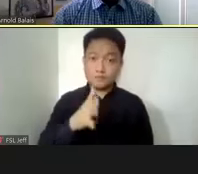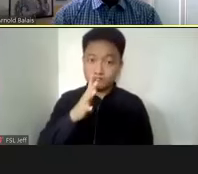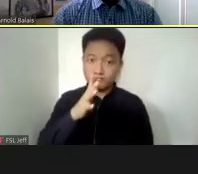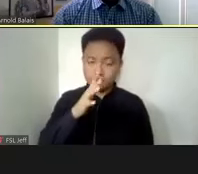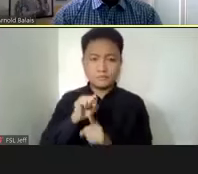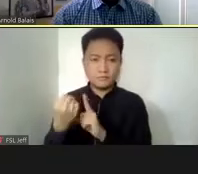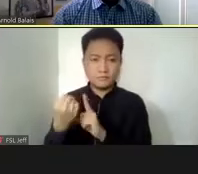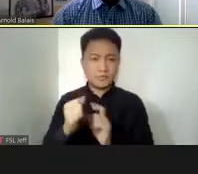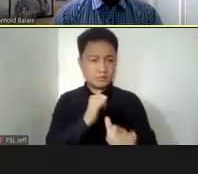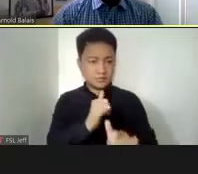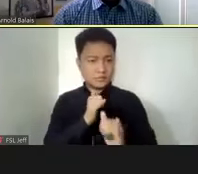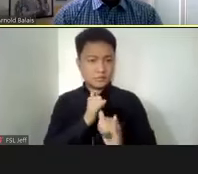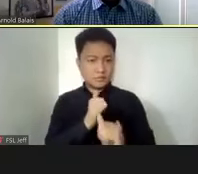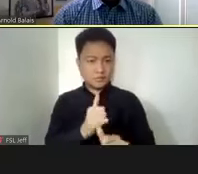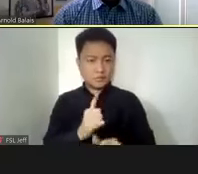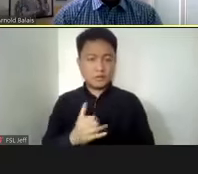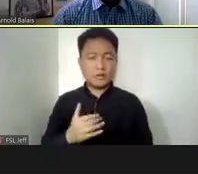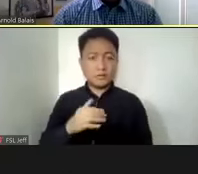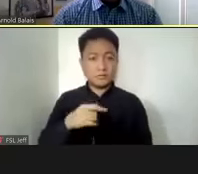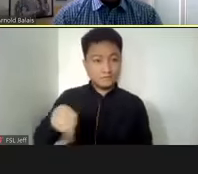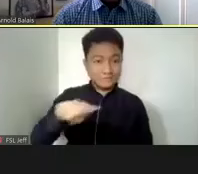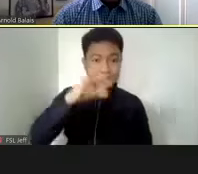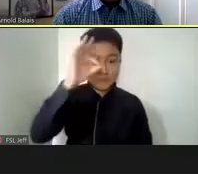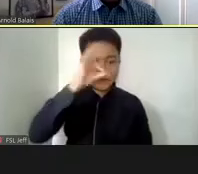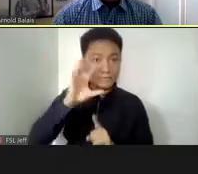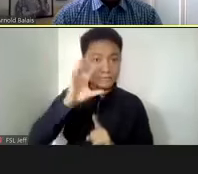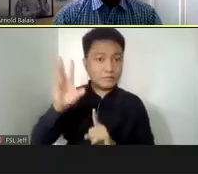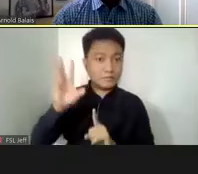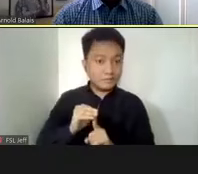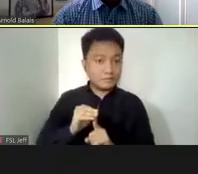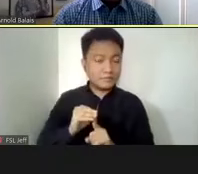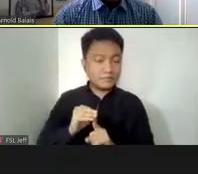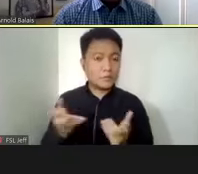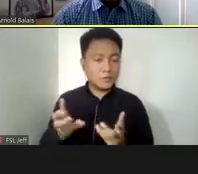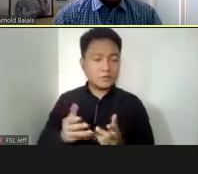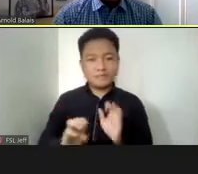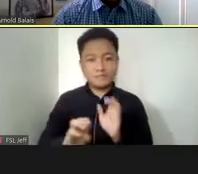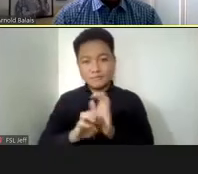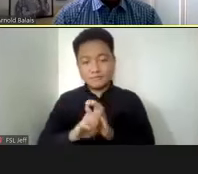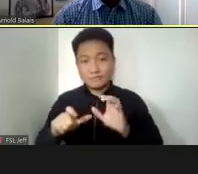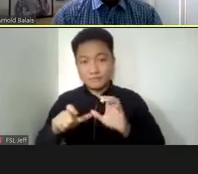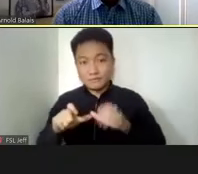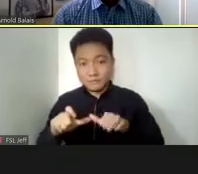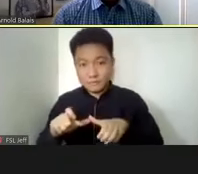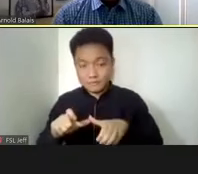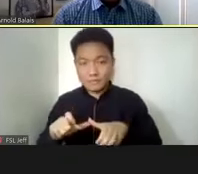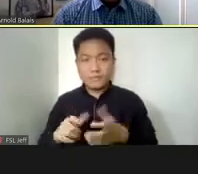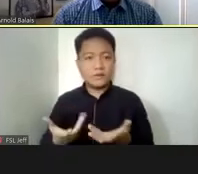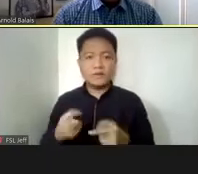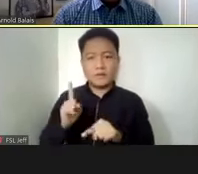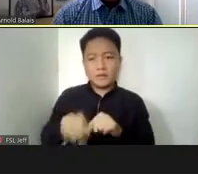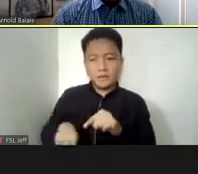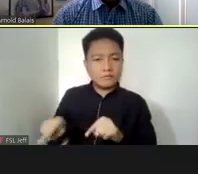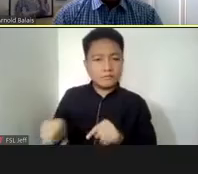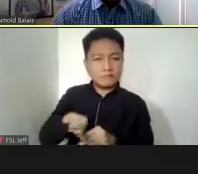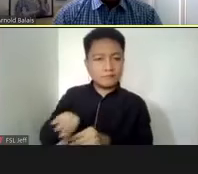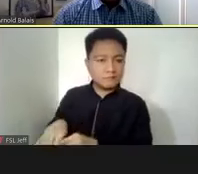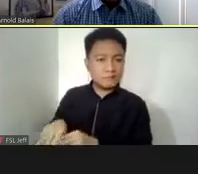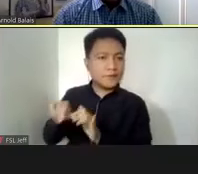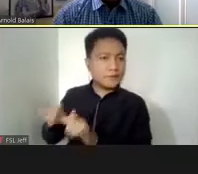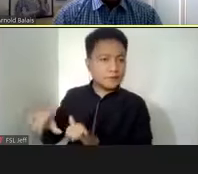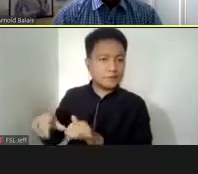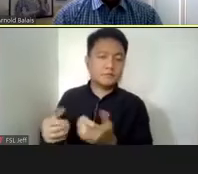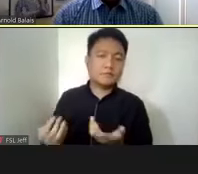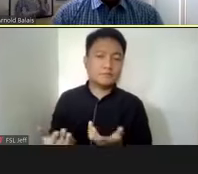tao, eh, no? Actually, ano lang eh, sanayan lang yan eh. Huwag na silang mahiya, expose nila yung mga anak nila na